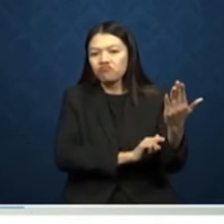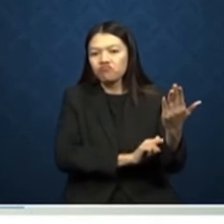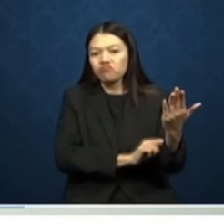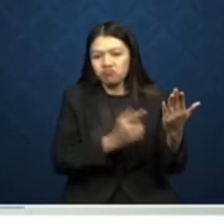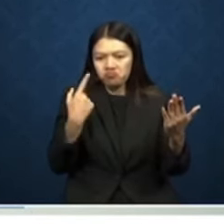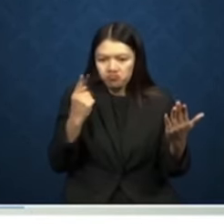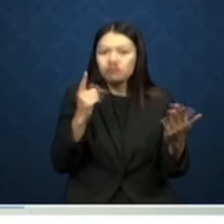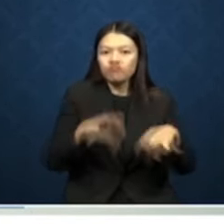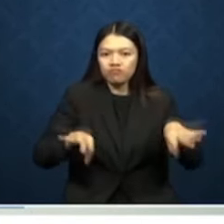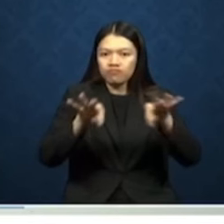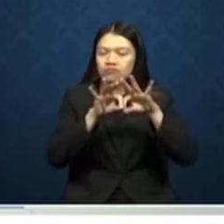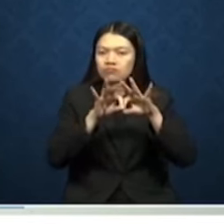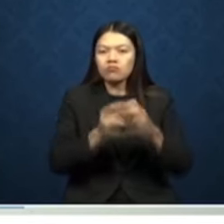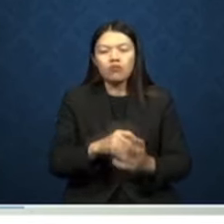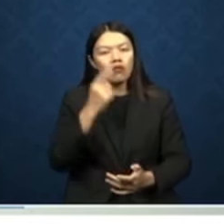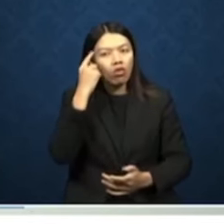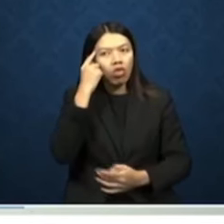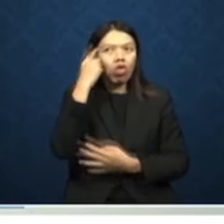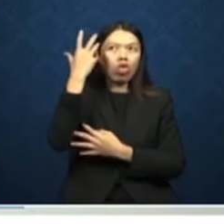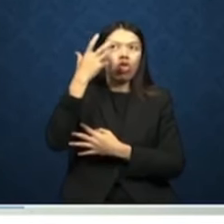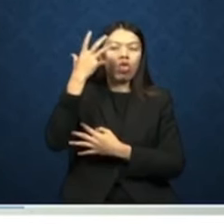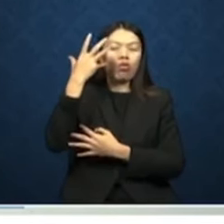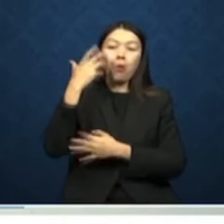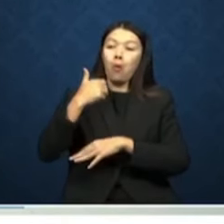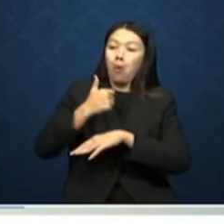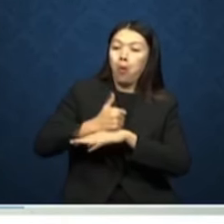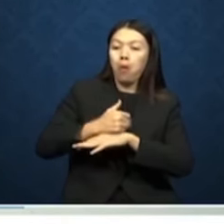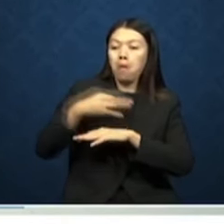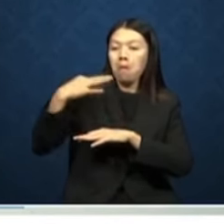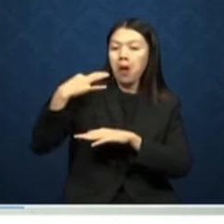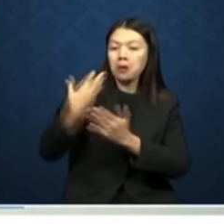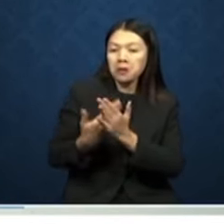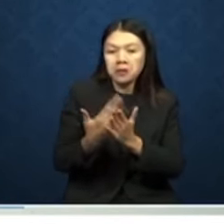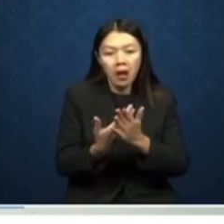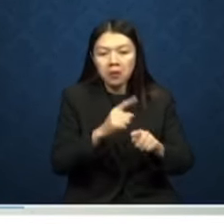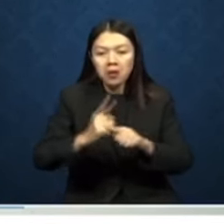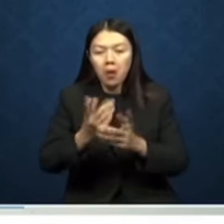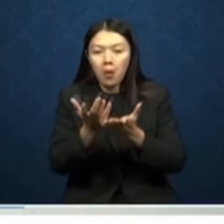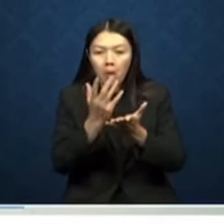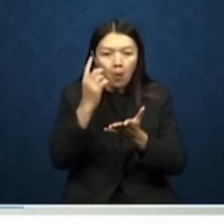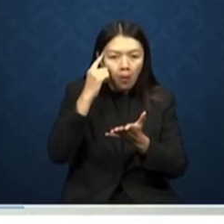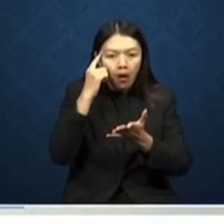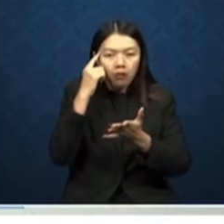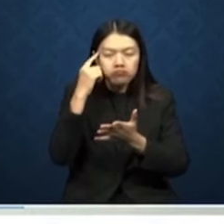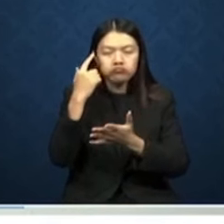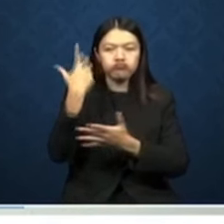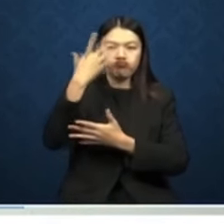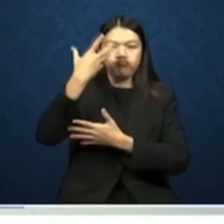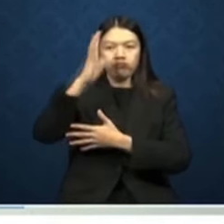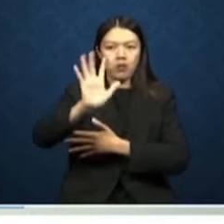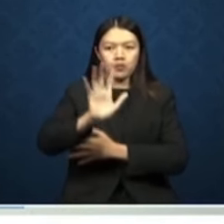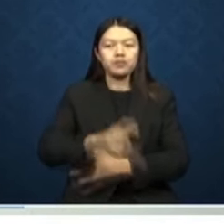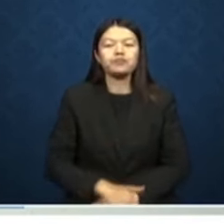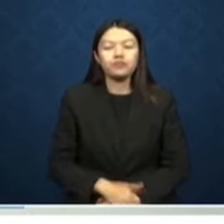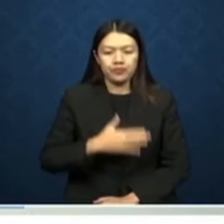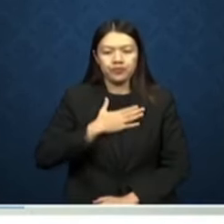ตั้งอย่าหลงมัวเมากับอำนาจวาสนาและทรัพย์สินเงินทองซึ่งเมื่อเรา